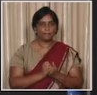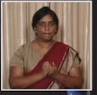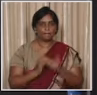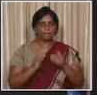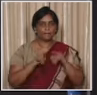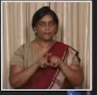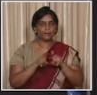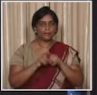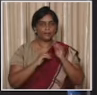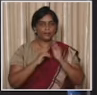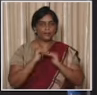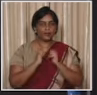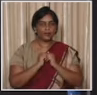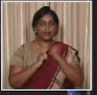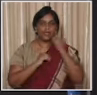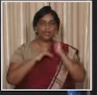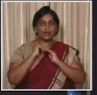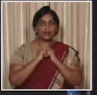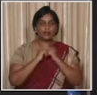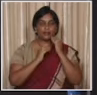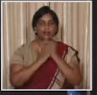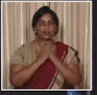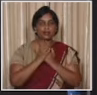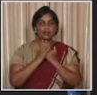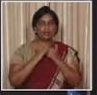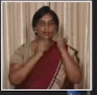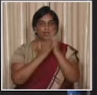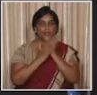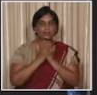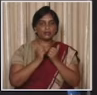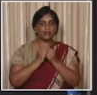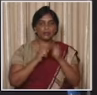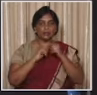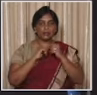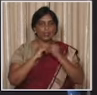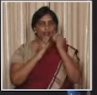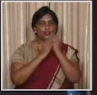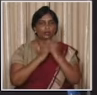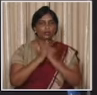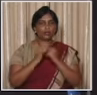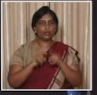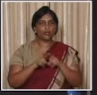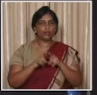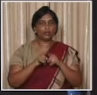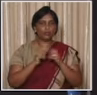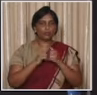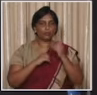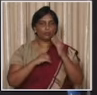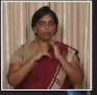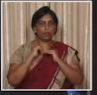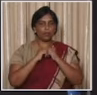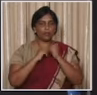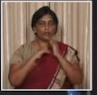ග්ලෝබල් ෆන් ප්‍රොජෙක්ට් එක පිළිබඳවත් මම මේ අන්තිම මිනිත්තුවේ කතා කරන්නම්. ඒක විශේෂයෙන්ම මේ රට ආපු